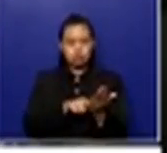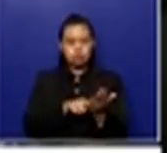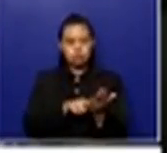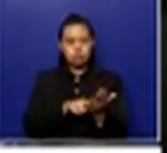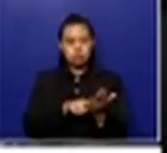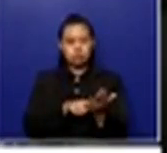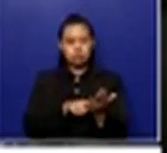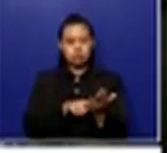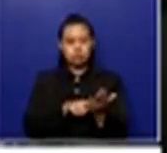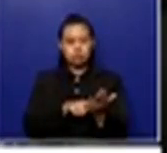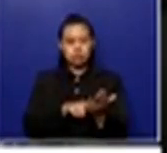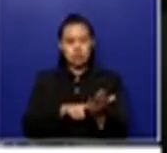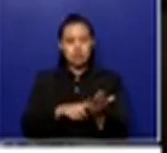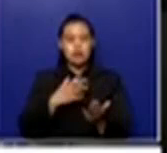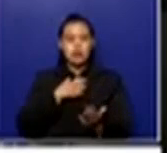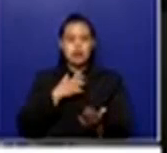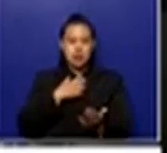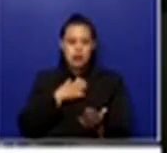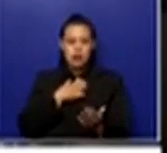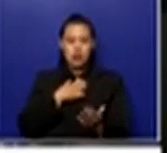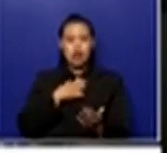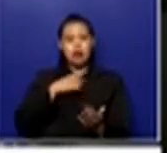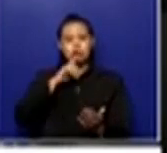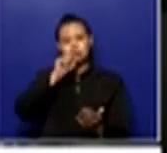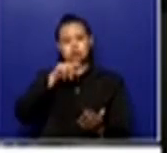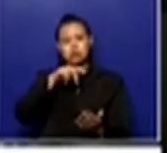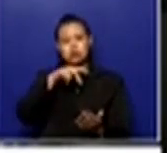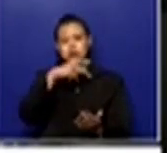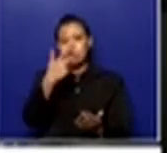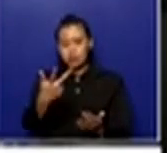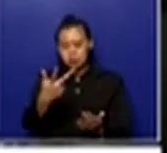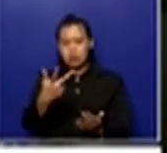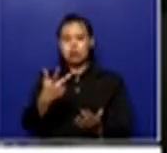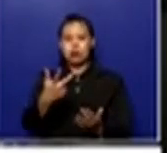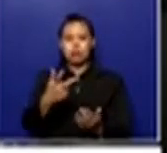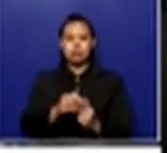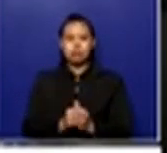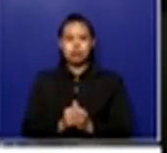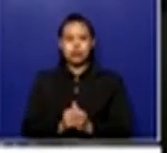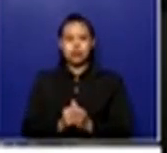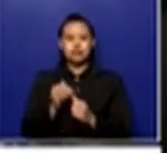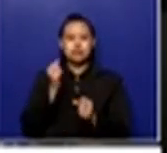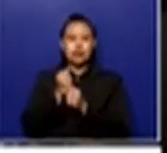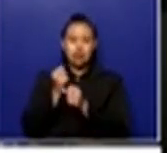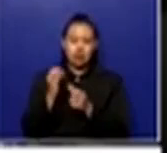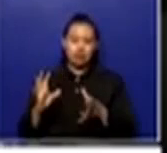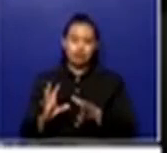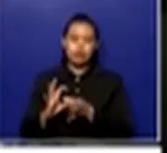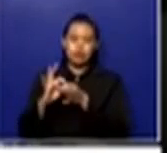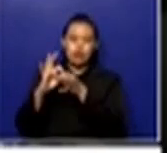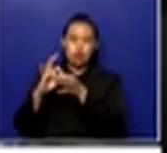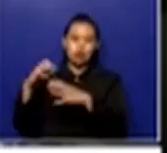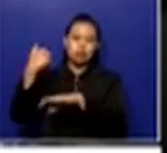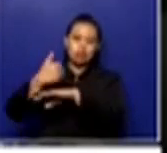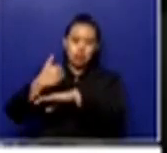เทิดพระเกียรติหรือให้ความรู้ให้ข้อมูลกับคนไทยโดยเฉพาะเยาวชนรุ่นใหม่ๆถึงพระมห